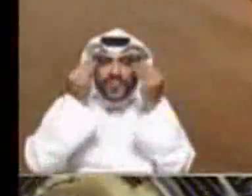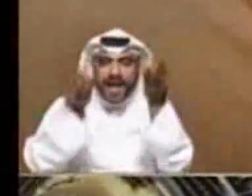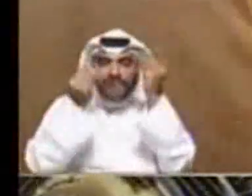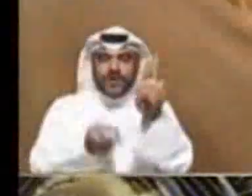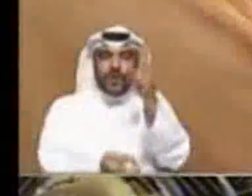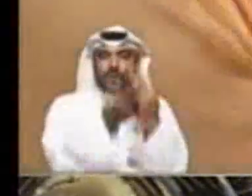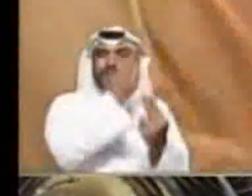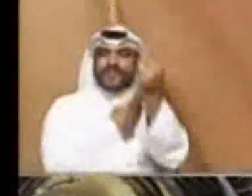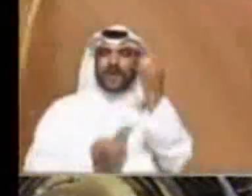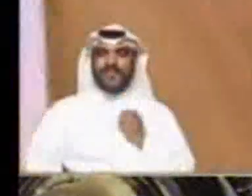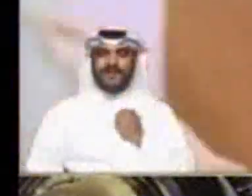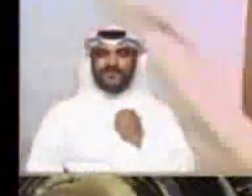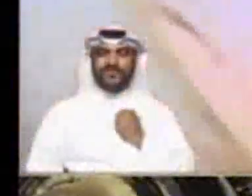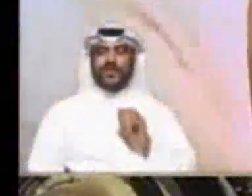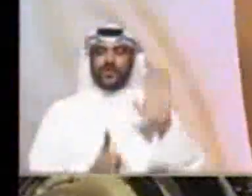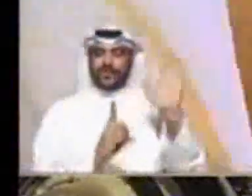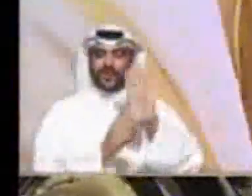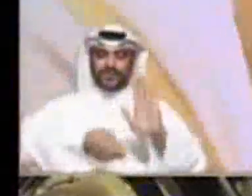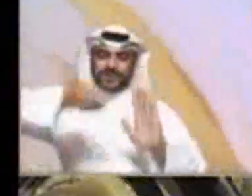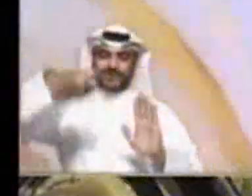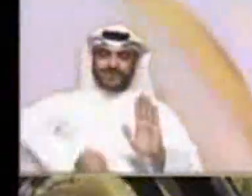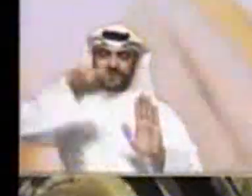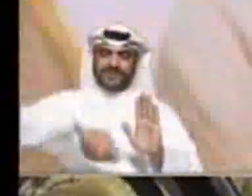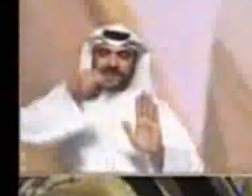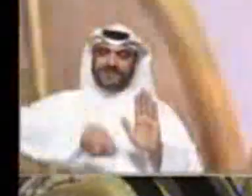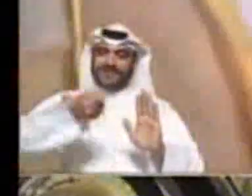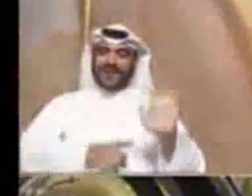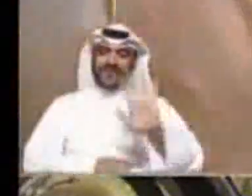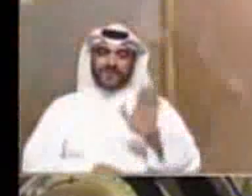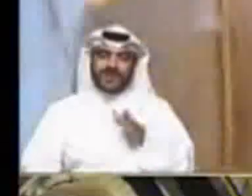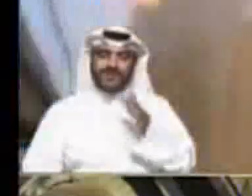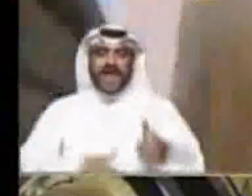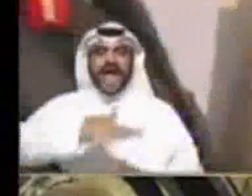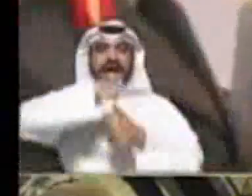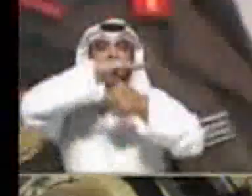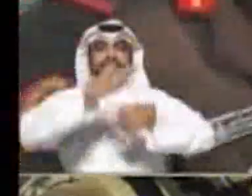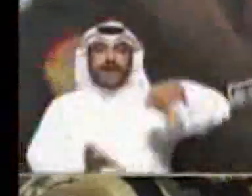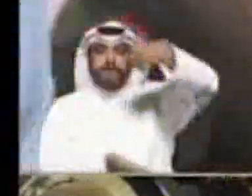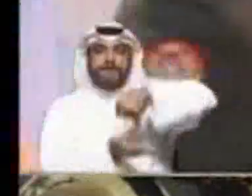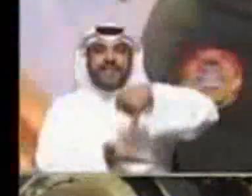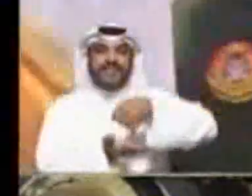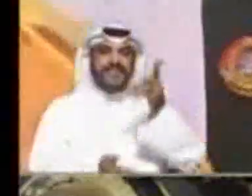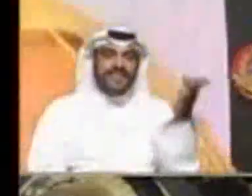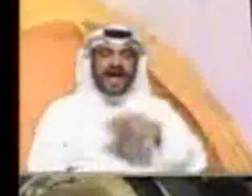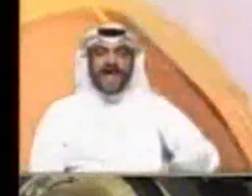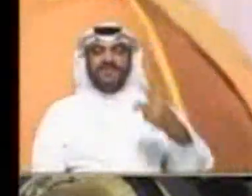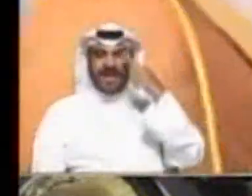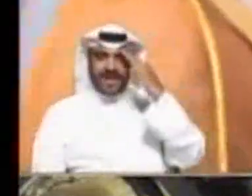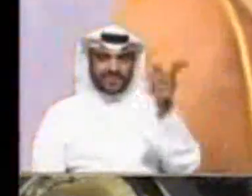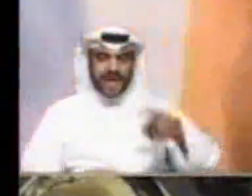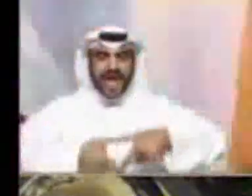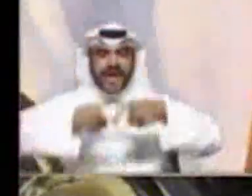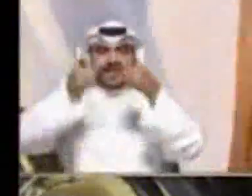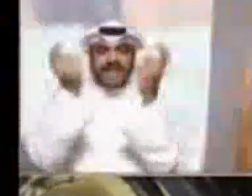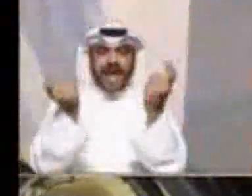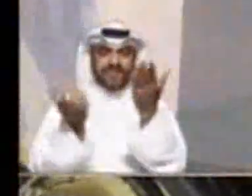والثقافية. وكان في وداع سموه حفظه الله على أرض المطار أمير منطقة الرياض صاحب السمو الملكية الأمير